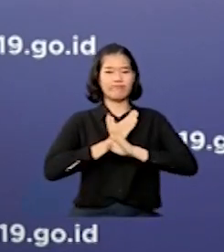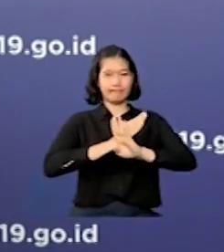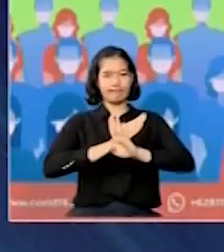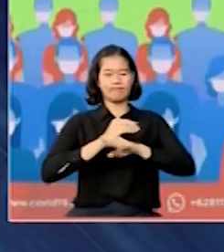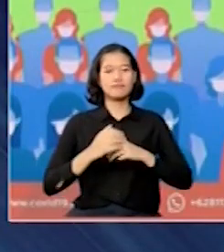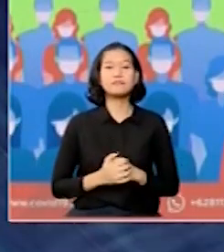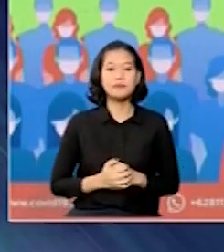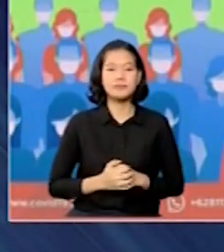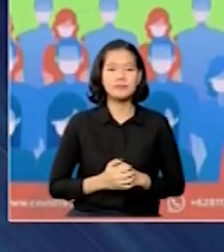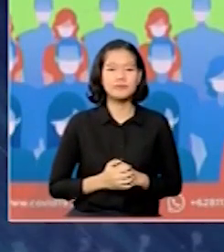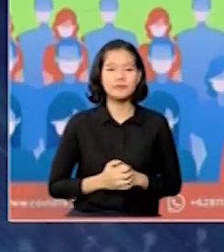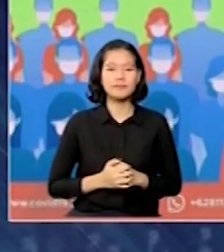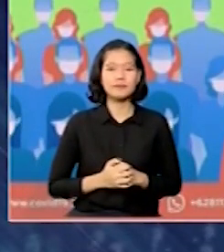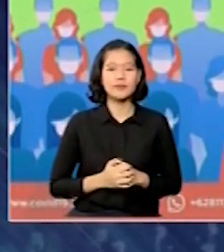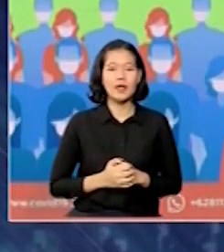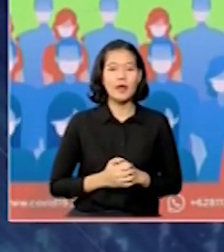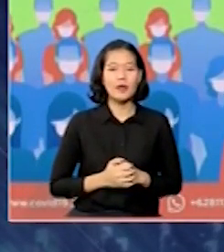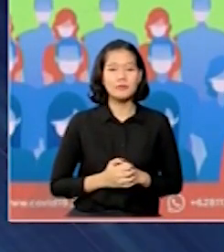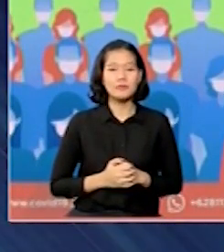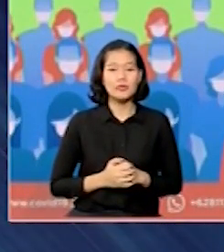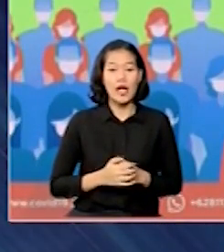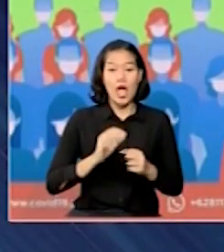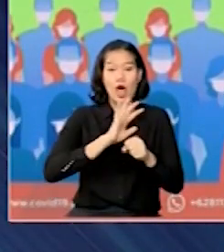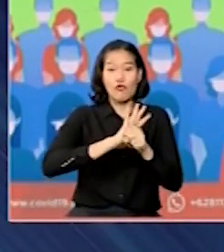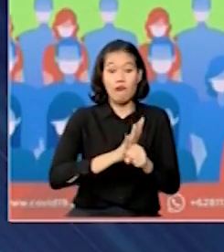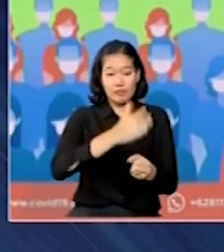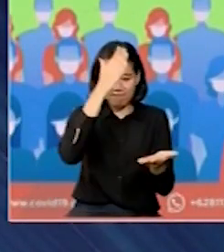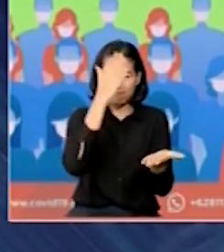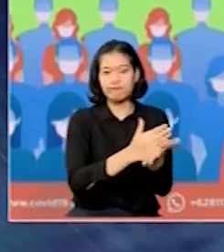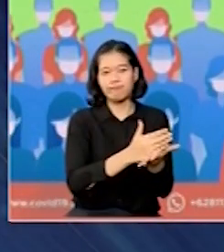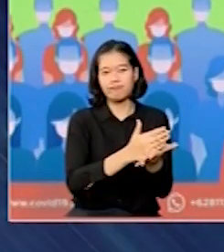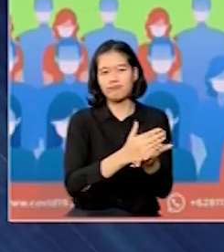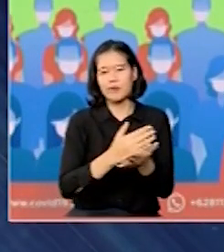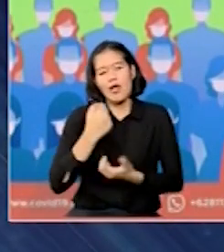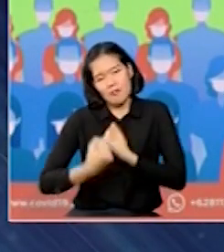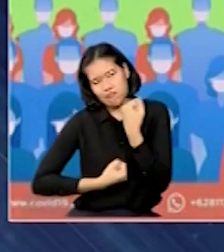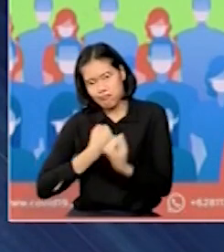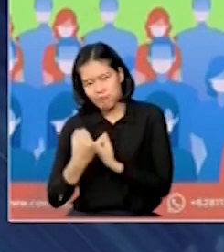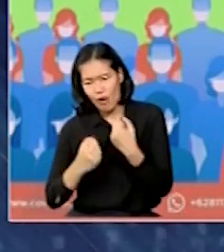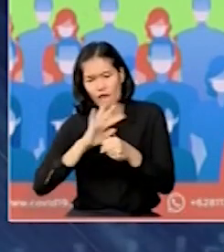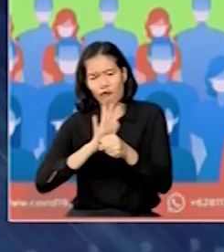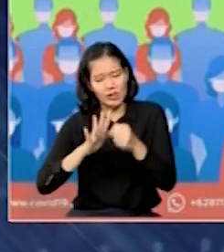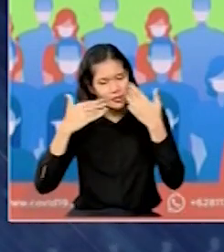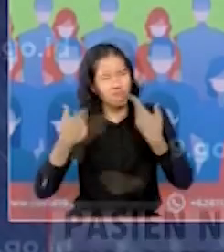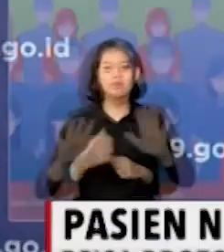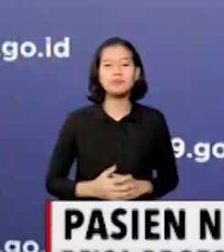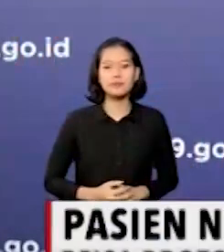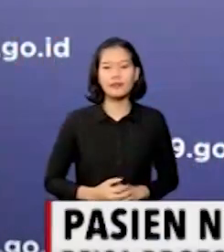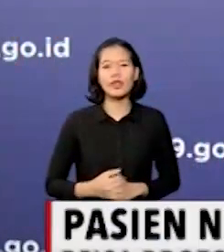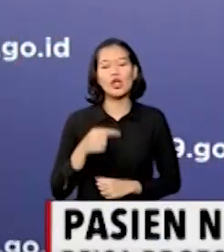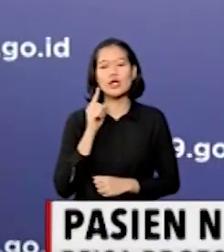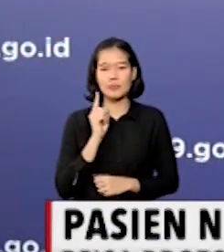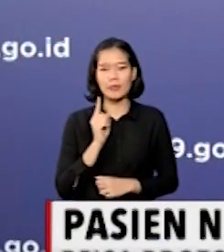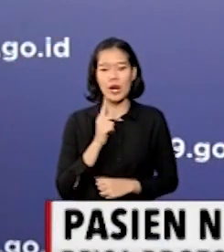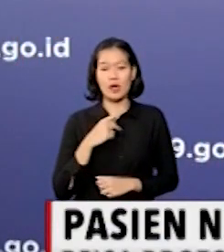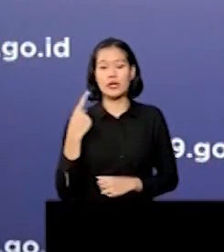lain. Kita putuskan penularan COVID-19 dan bekerja keras membuat pandemi cepat selesai. Oleh karena